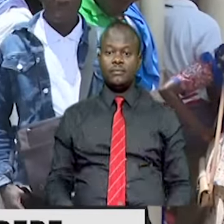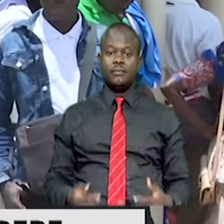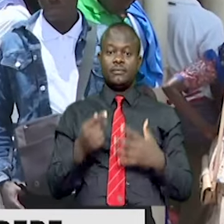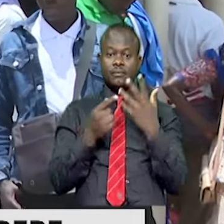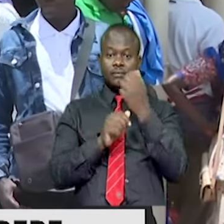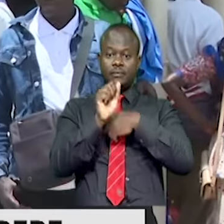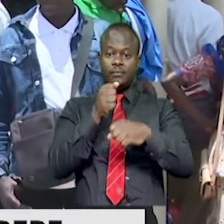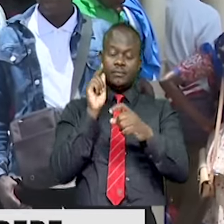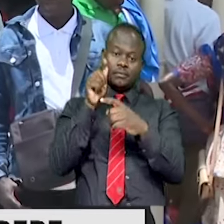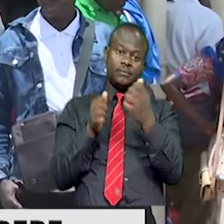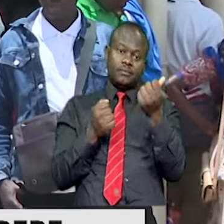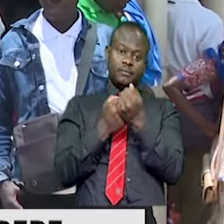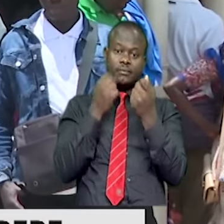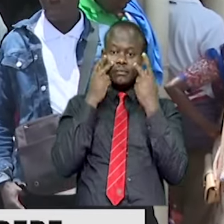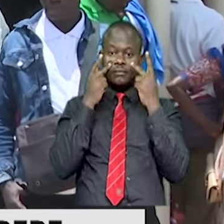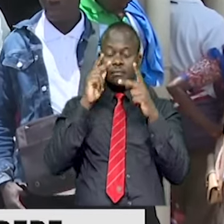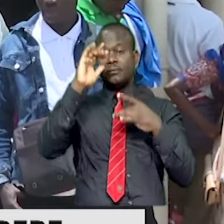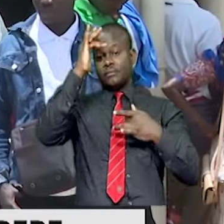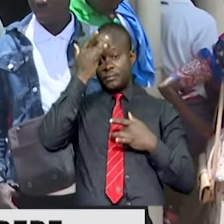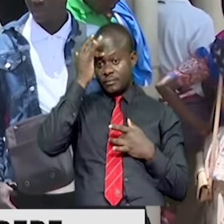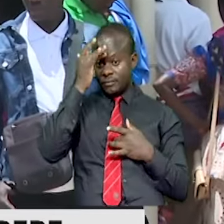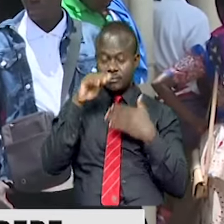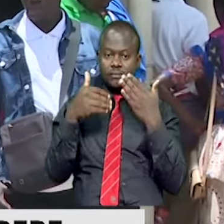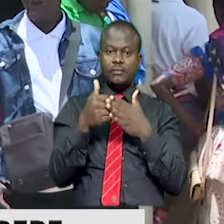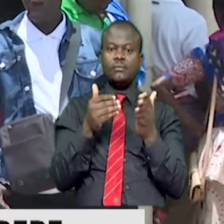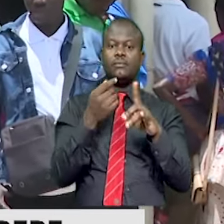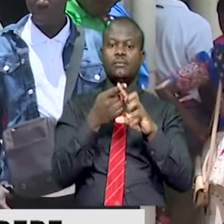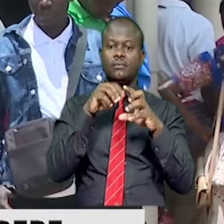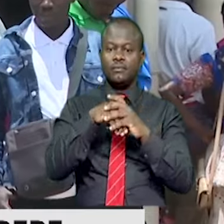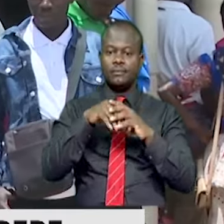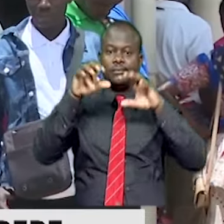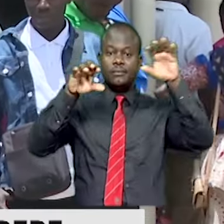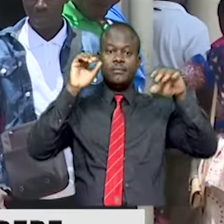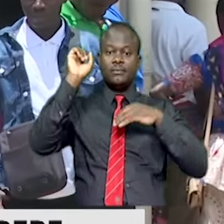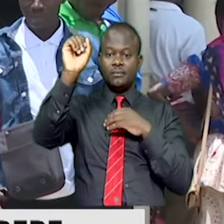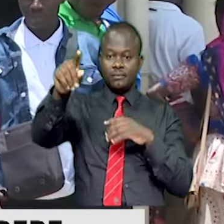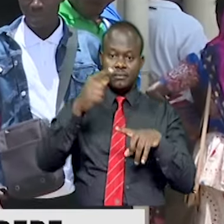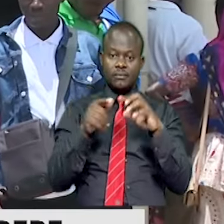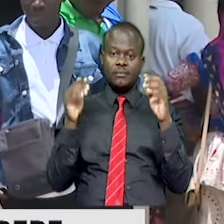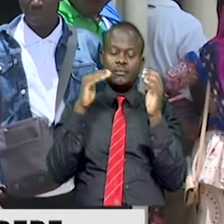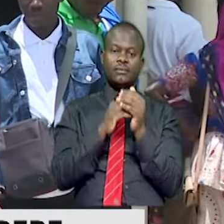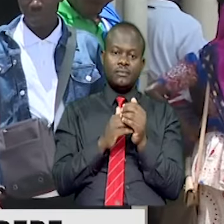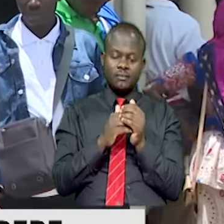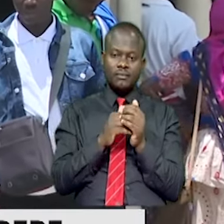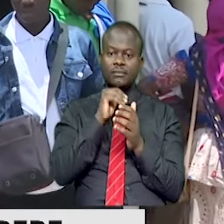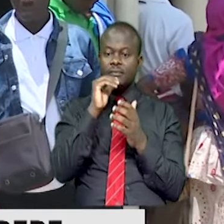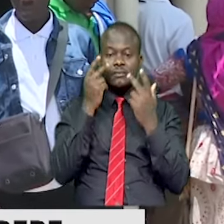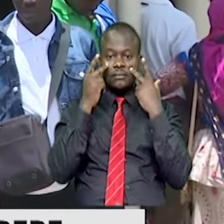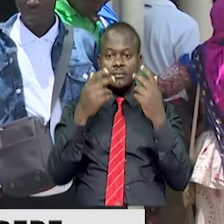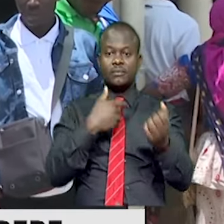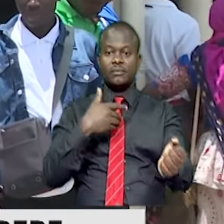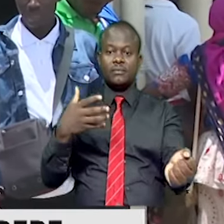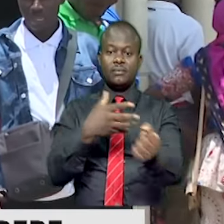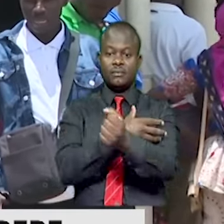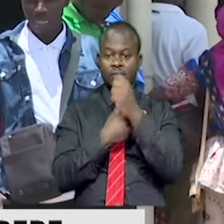kije kutunganira ni ukureba ba barwayi baturuka kure ariko bataba bafite ubushobozi